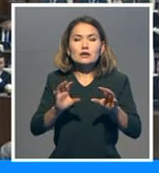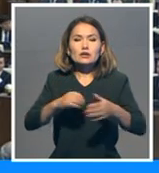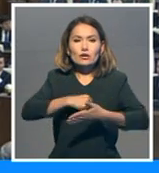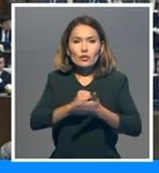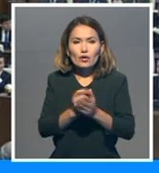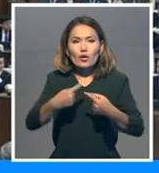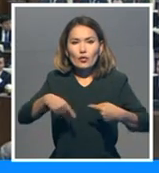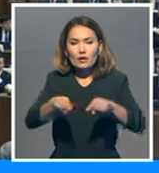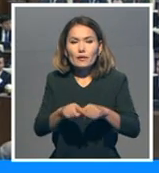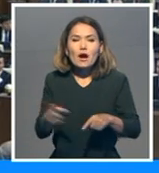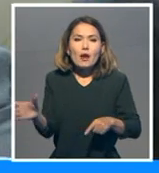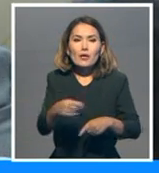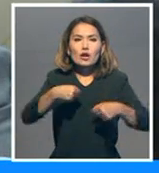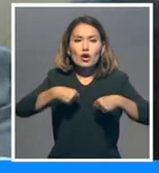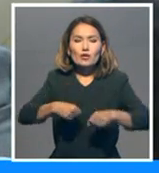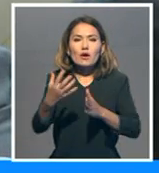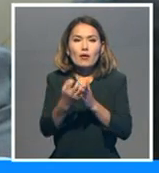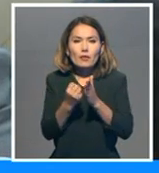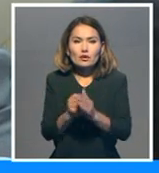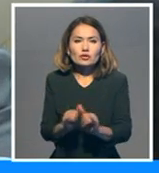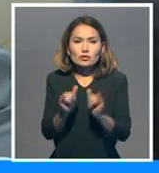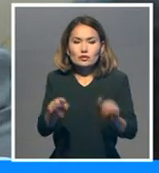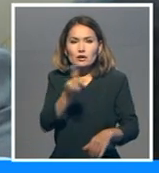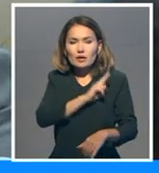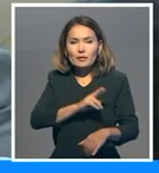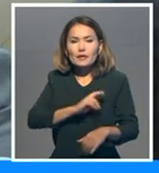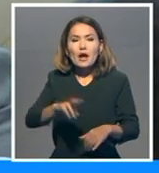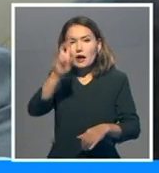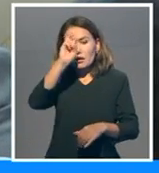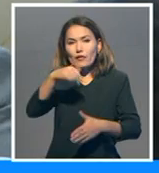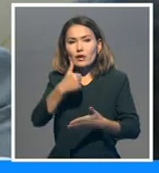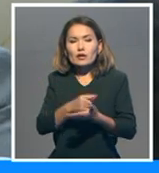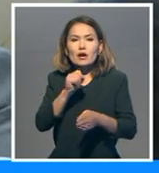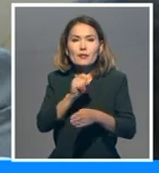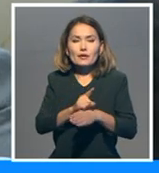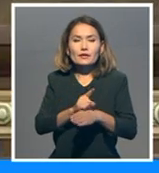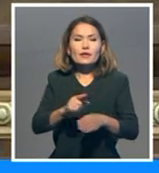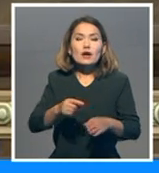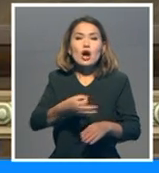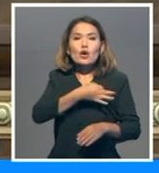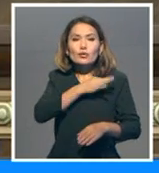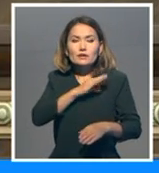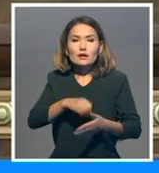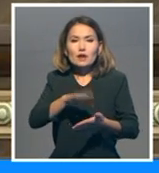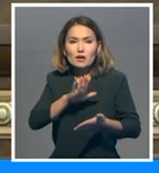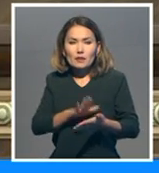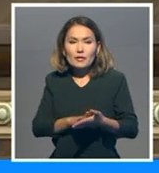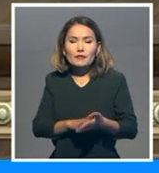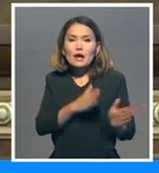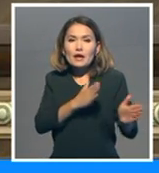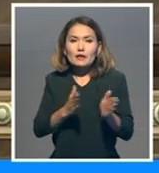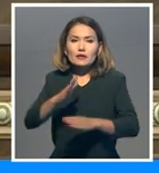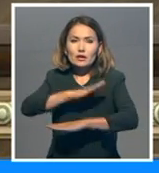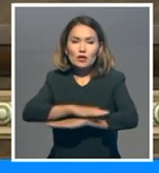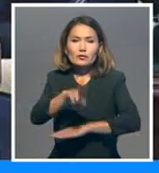түрде дамытудың барлық құқықтық базасын оңтайландырады. Президенттің тапсырмасымен заңды тұлғаларды тіркеу, есептен шығару тәртібі